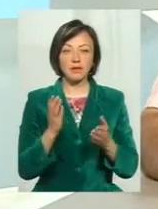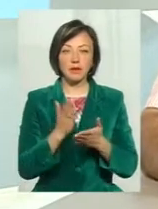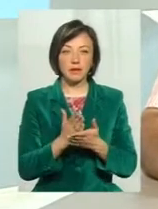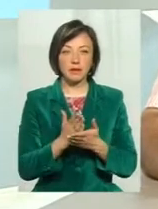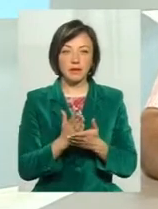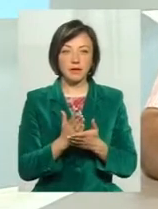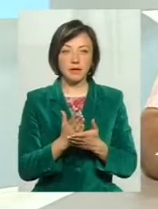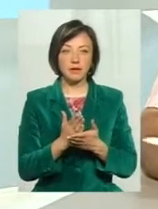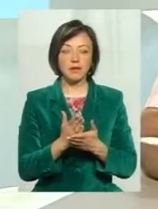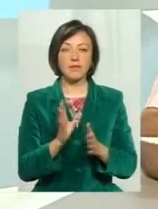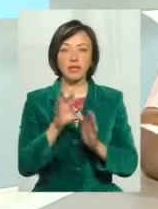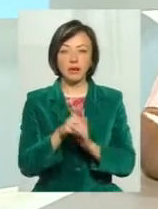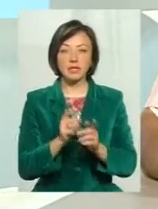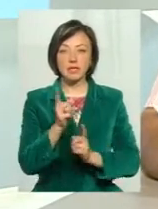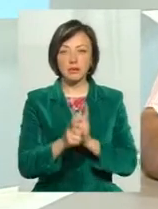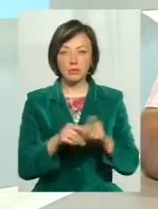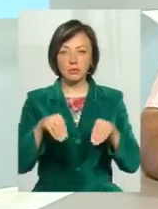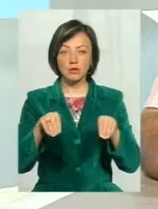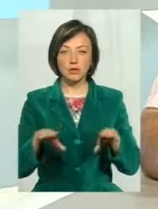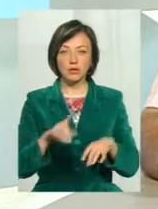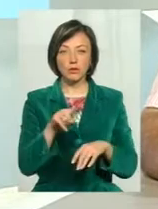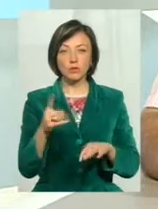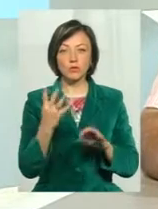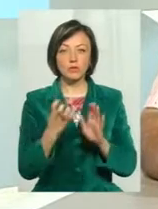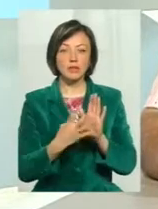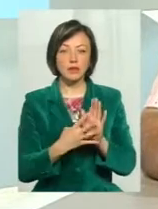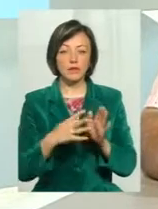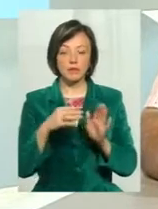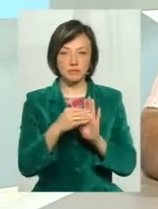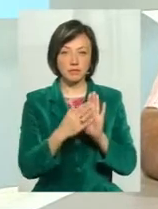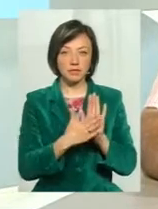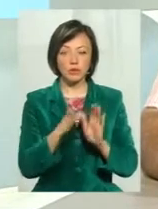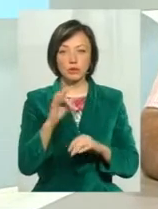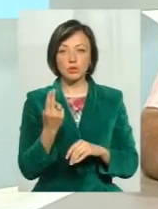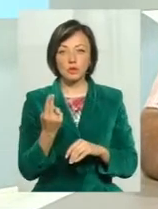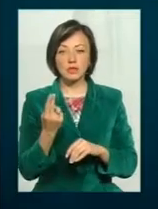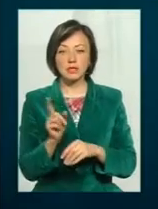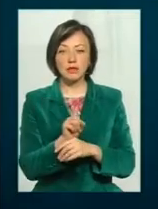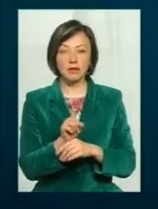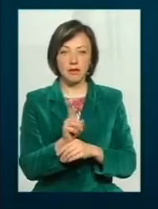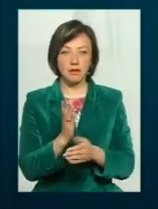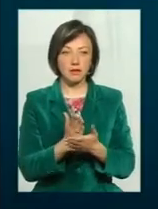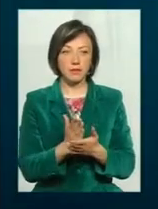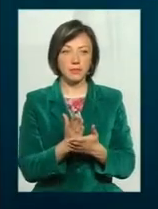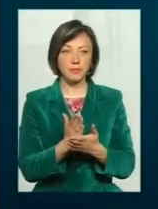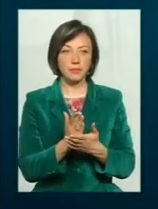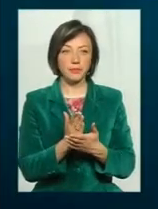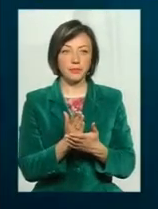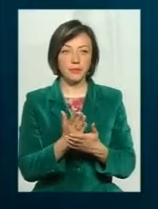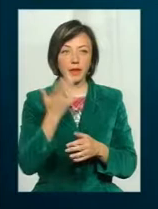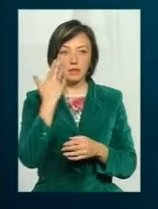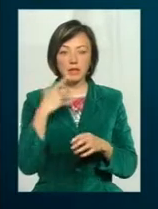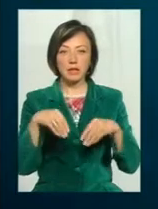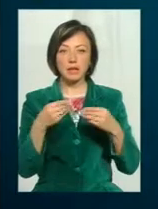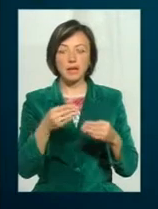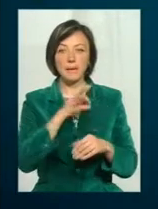в постанову номер 409, яка передбачає соціальні стандарти при наданні пільг